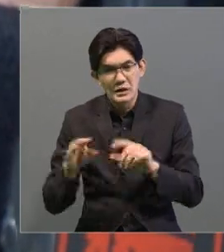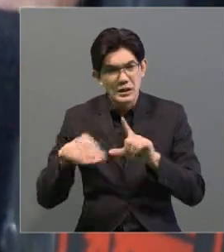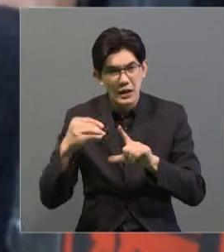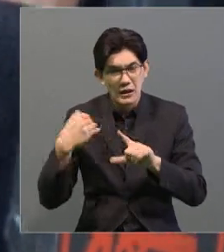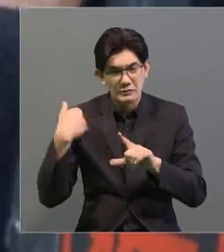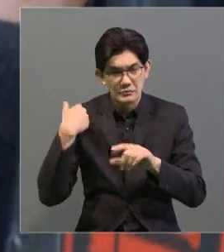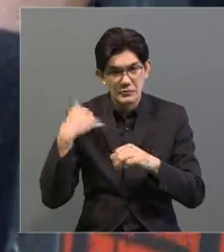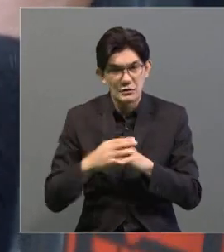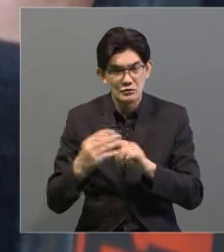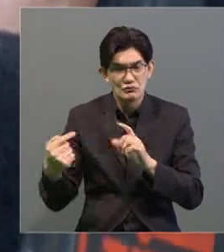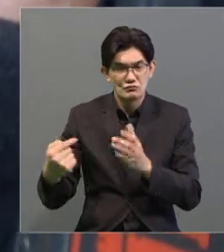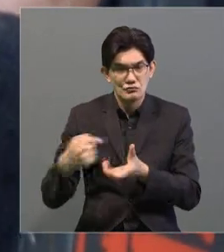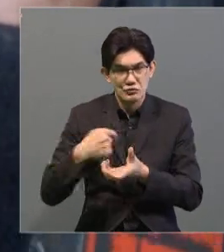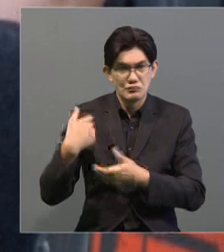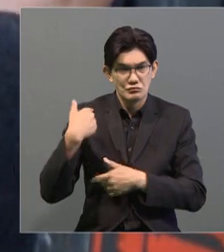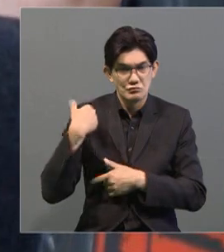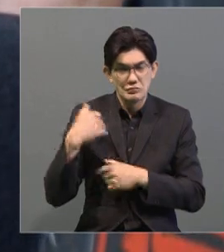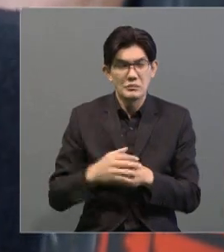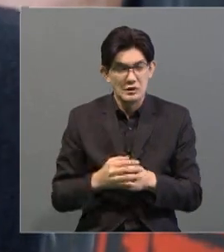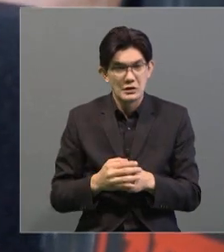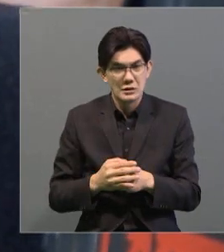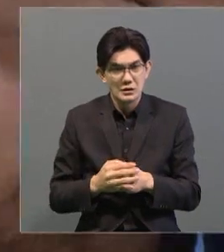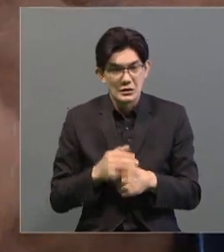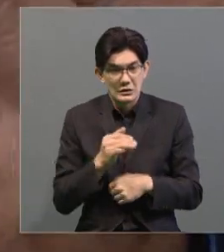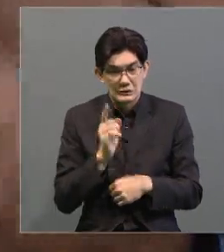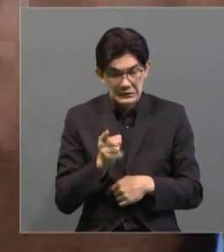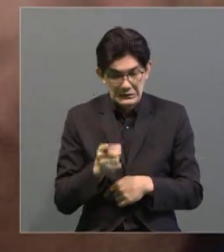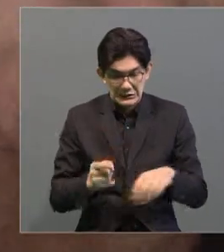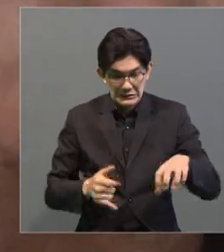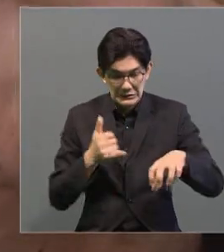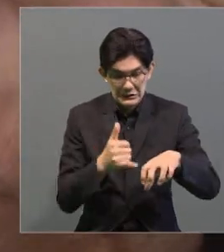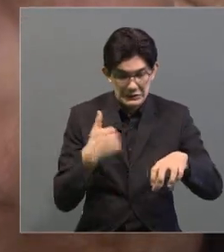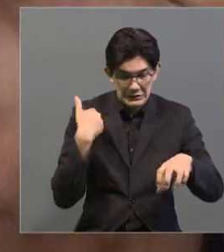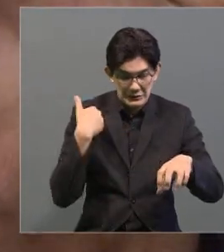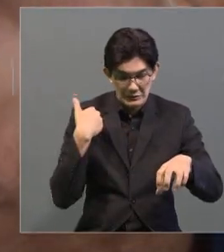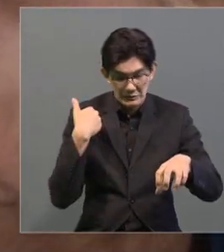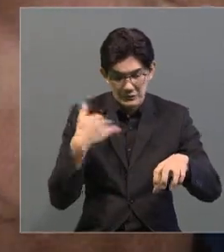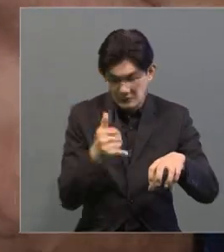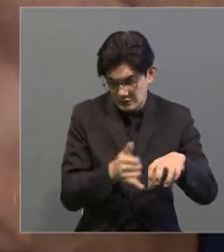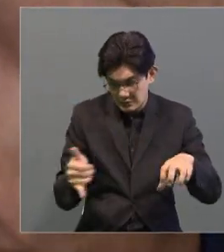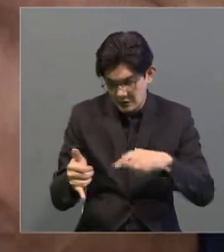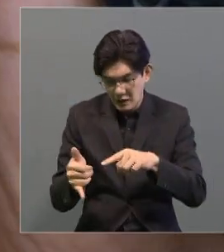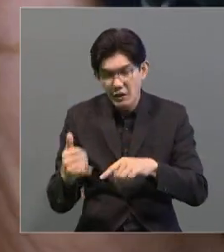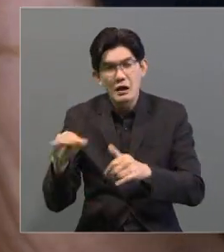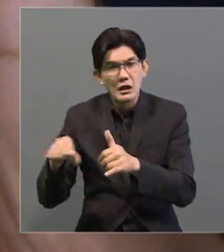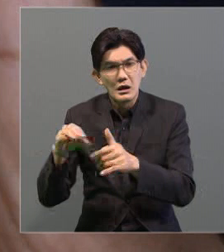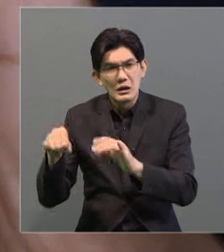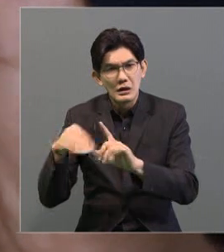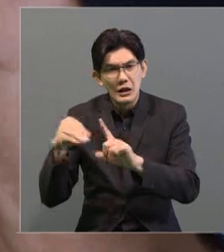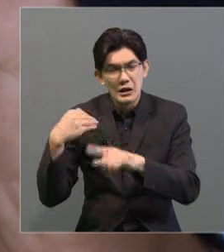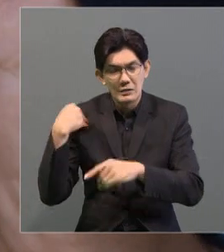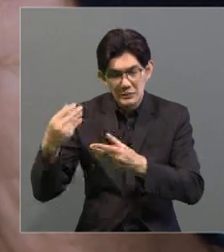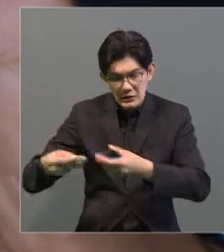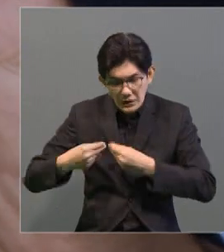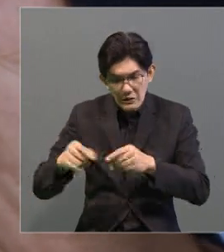ชัยโยแคปิตอลเนี่ยเข้ามาคือเขาไปธนาคารจริงๆพอออกมาจากธนาคารมีไลน์ของไอ้มิจฉาชีพเนี่ยเข้ามา จังหว